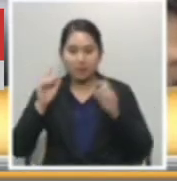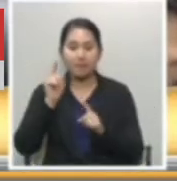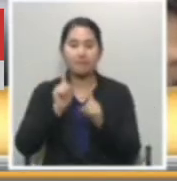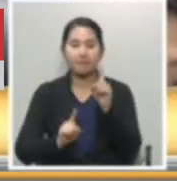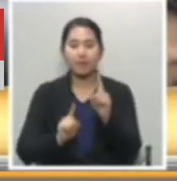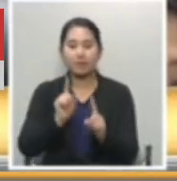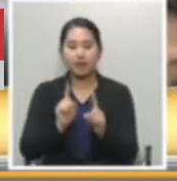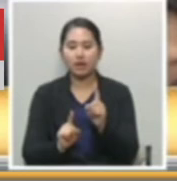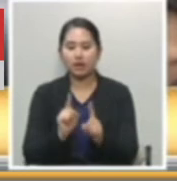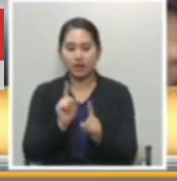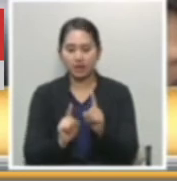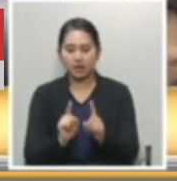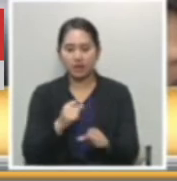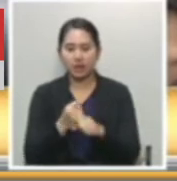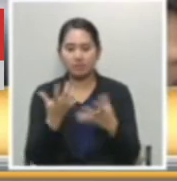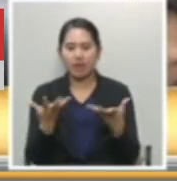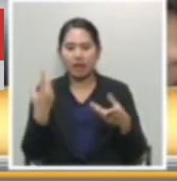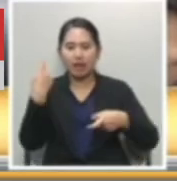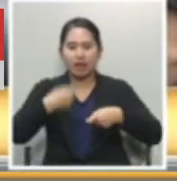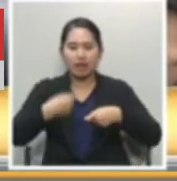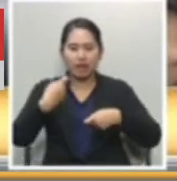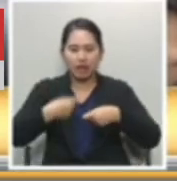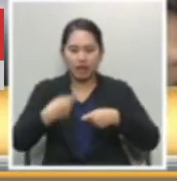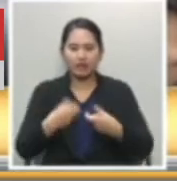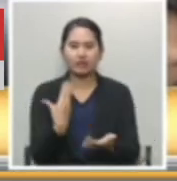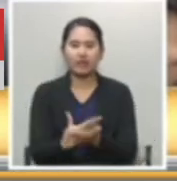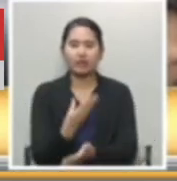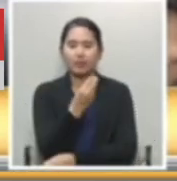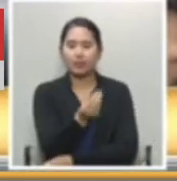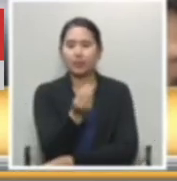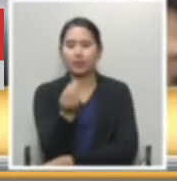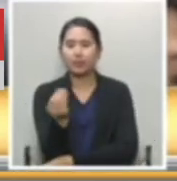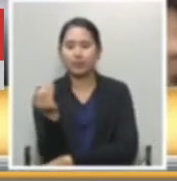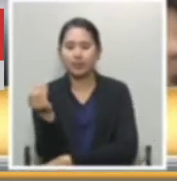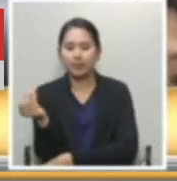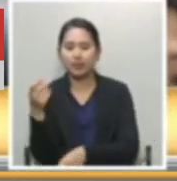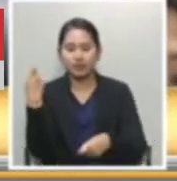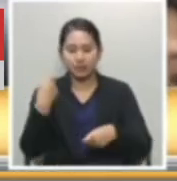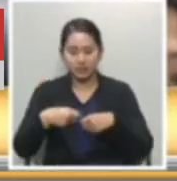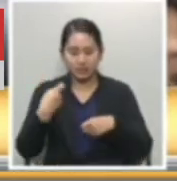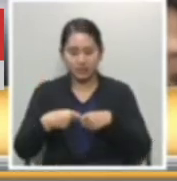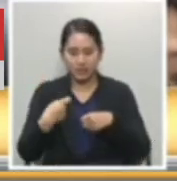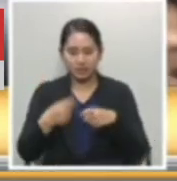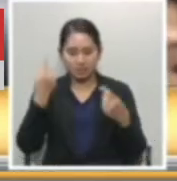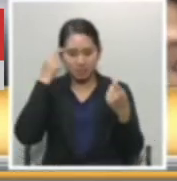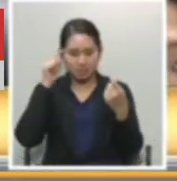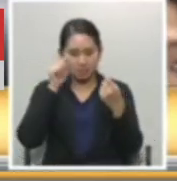วัดมันยากครับแจกเงินแบบนี้ที่จะให้มันเข้าเป้